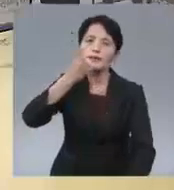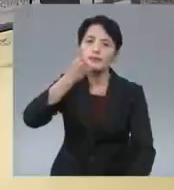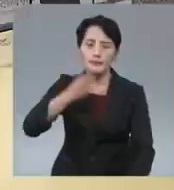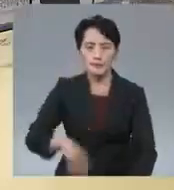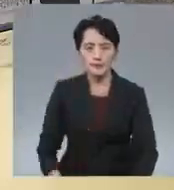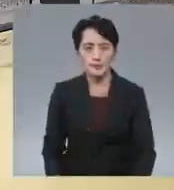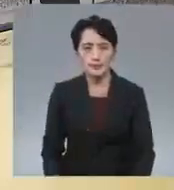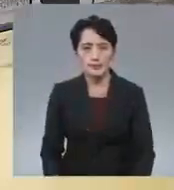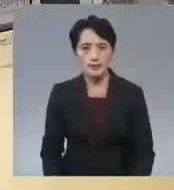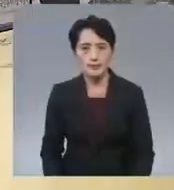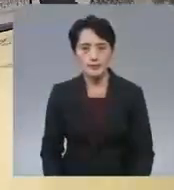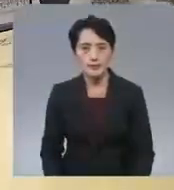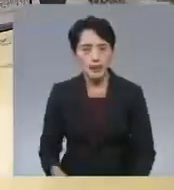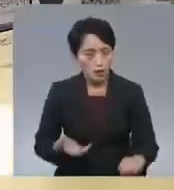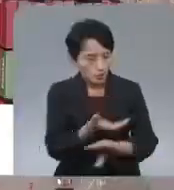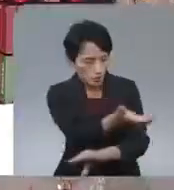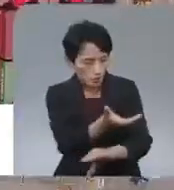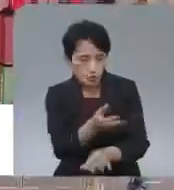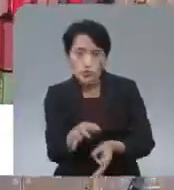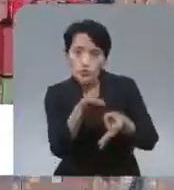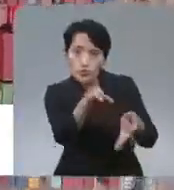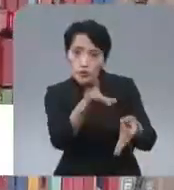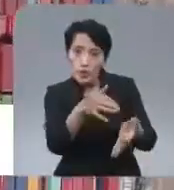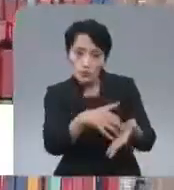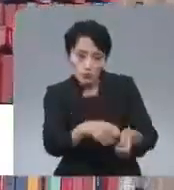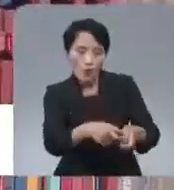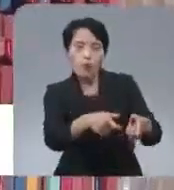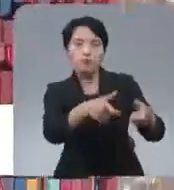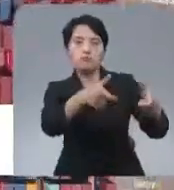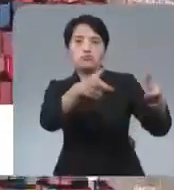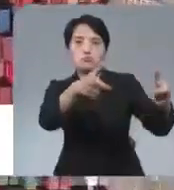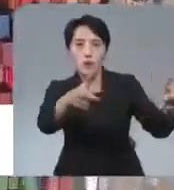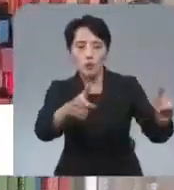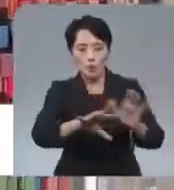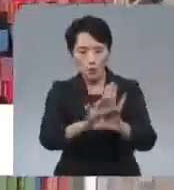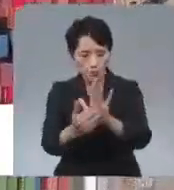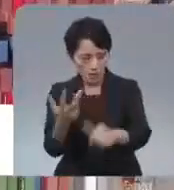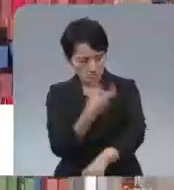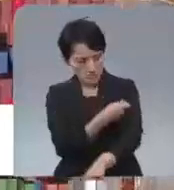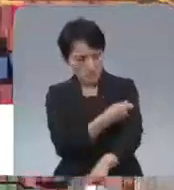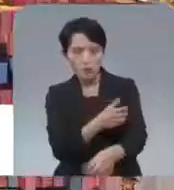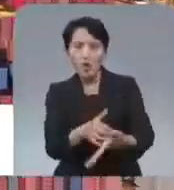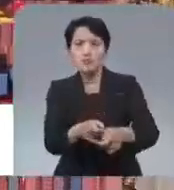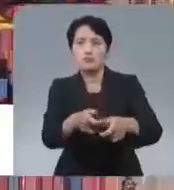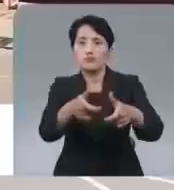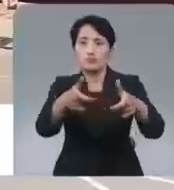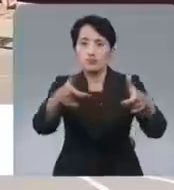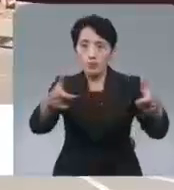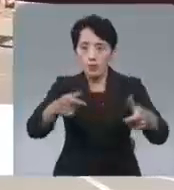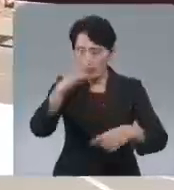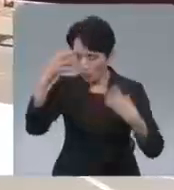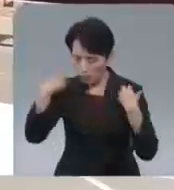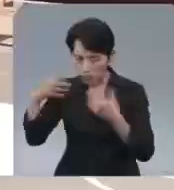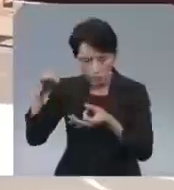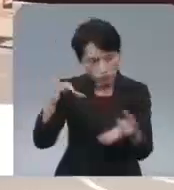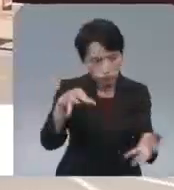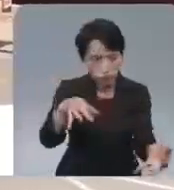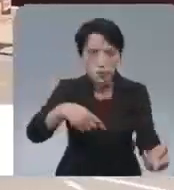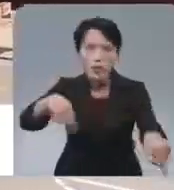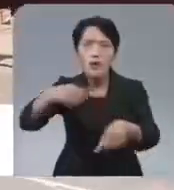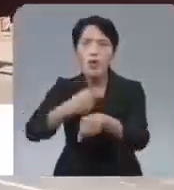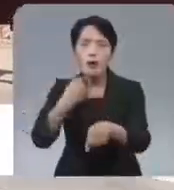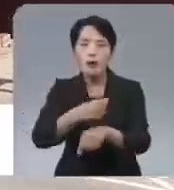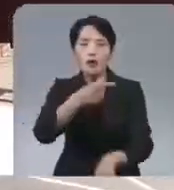процента банк кореи будет внимательно оценивать ситуацию с pandemic и 19 изменение темпов роста экономики инфляции